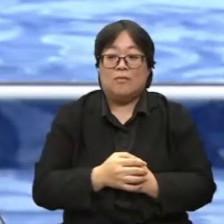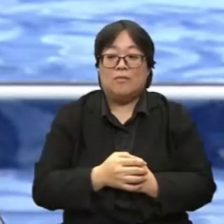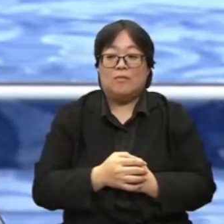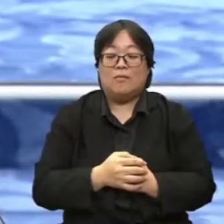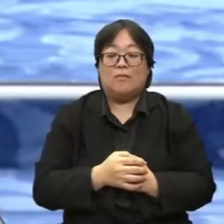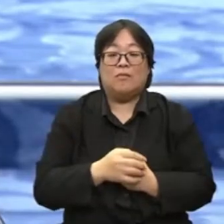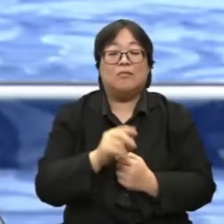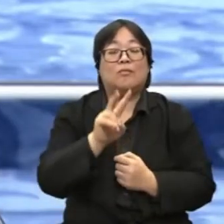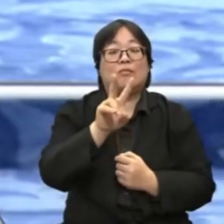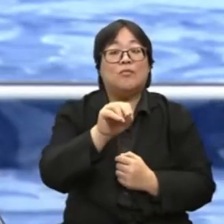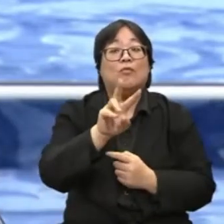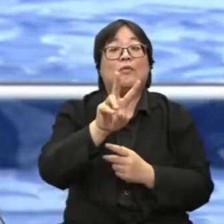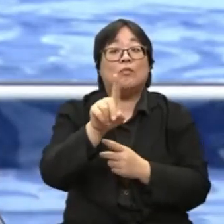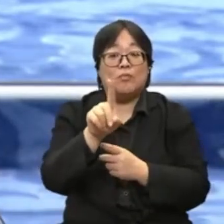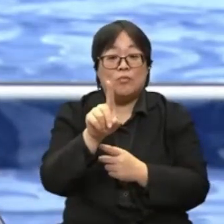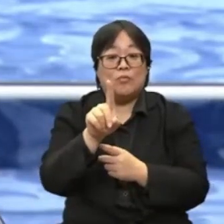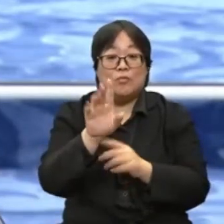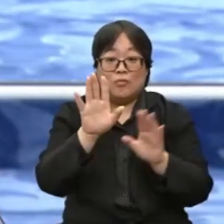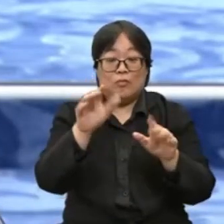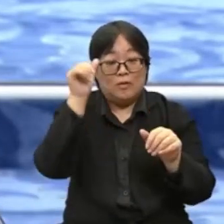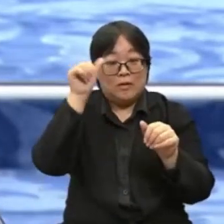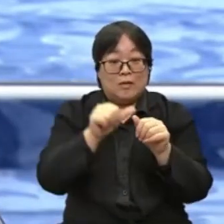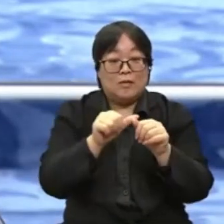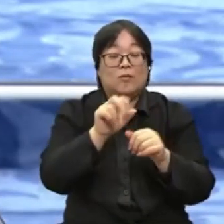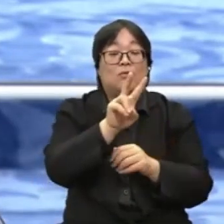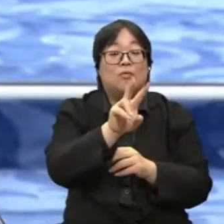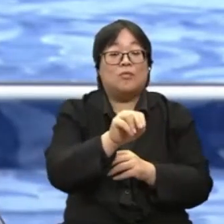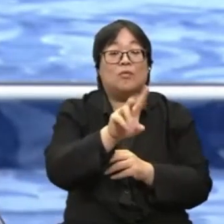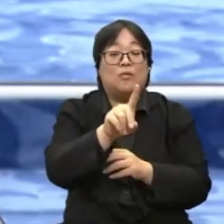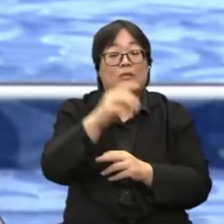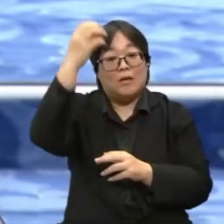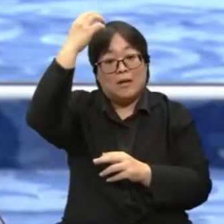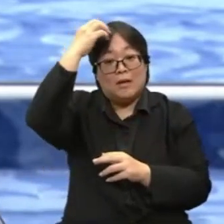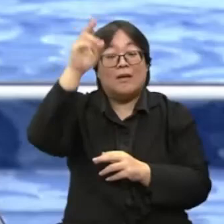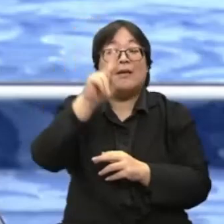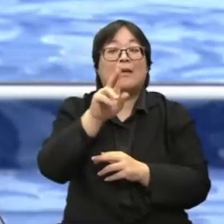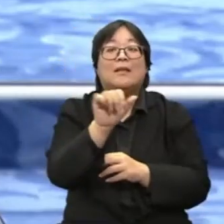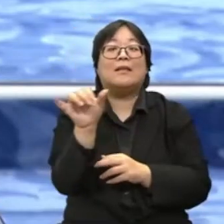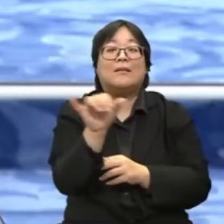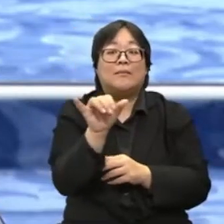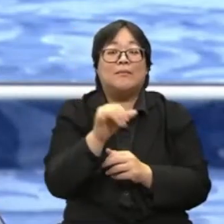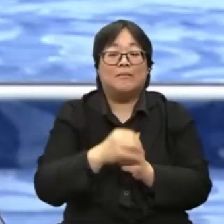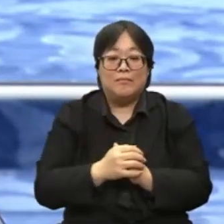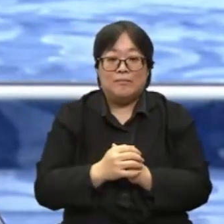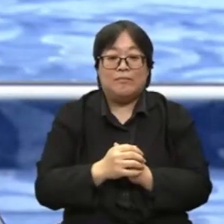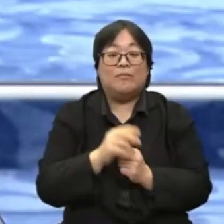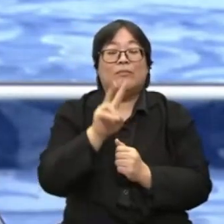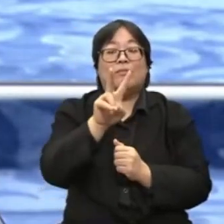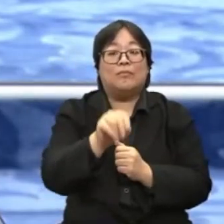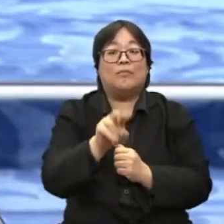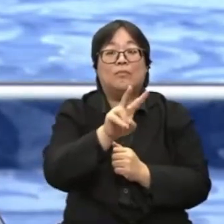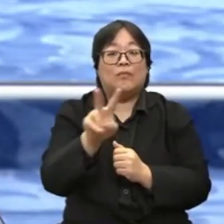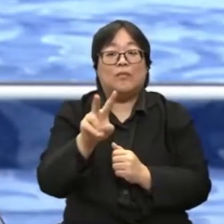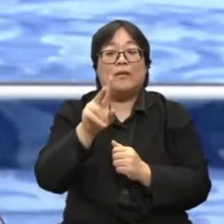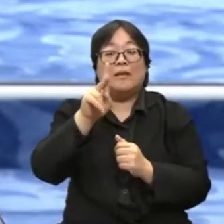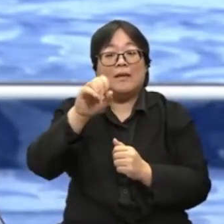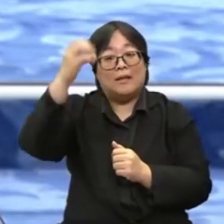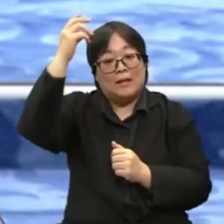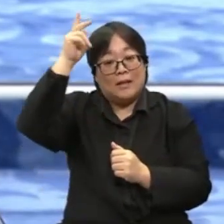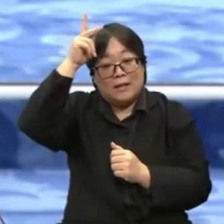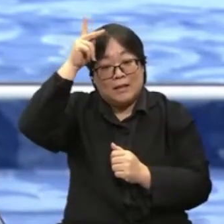20212 ingat 2021 Selangor kes yang sama 2022 kes